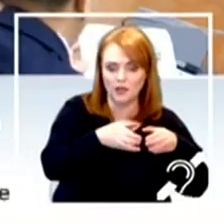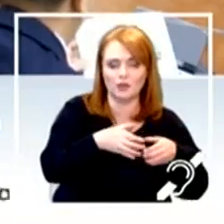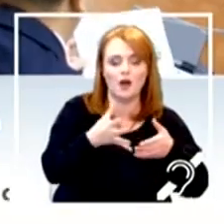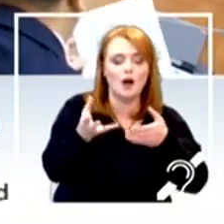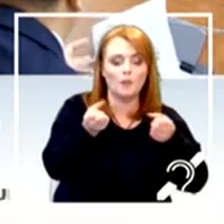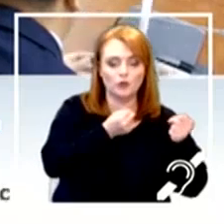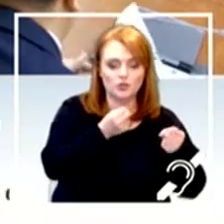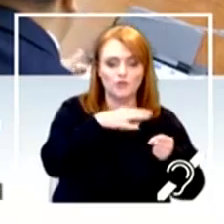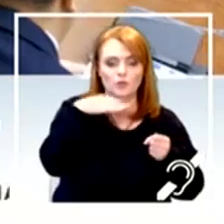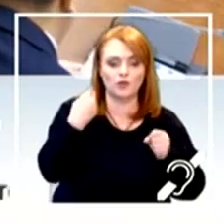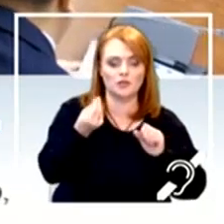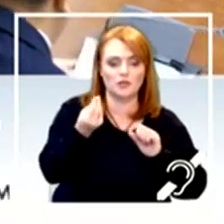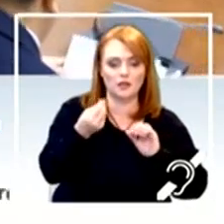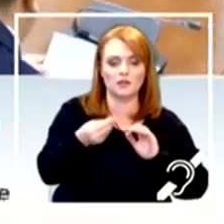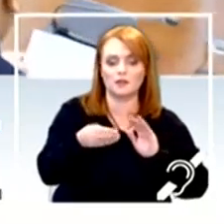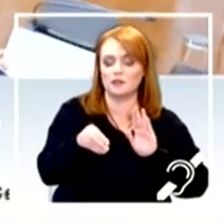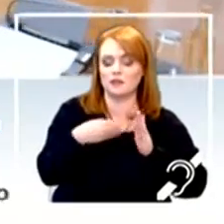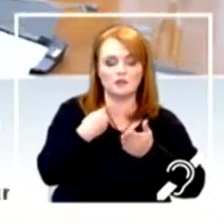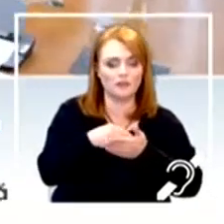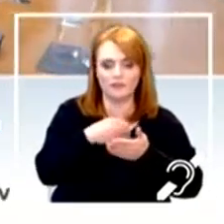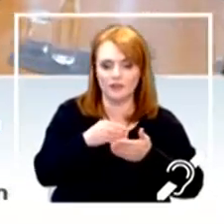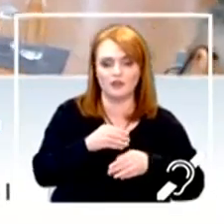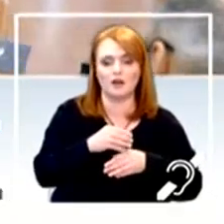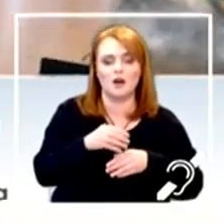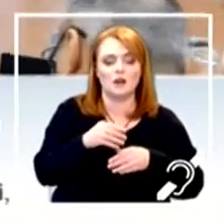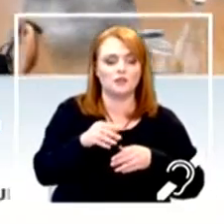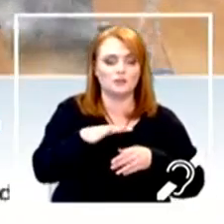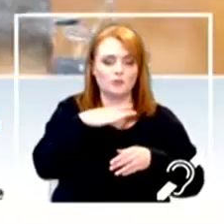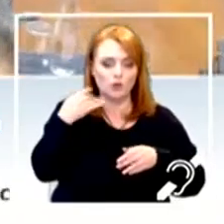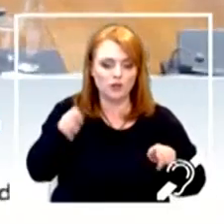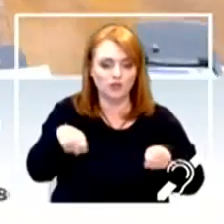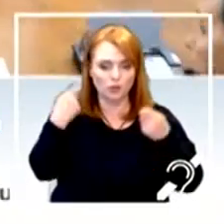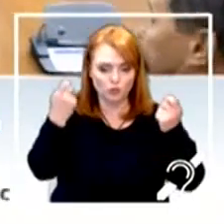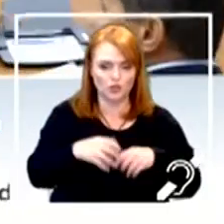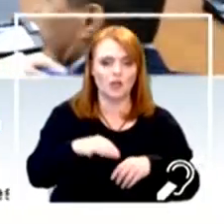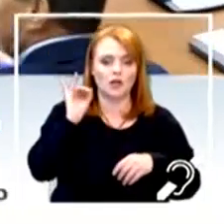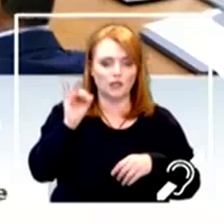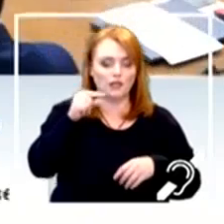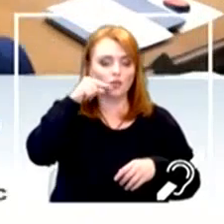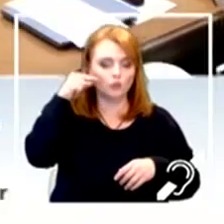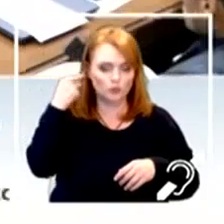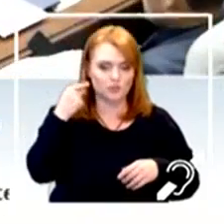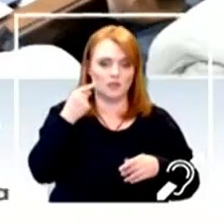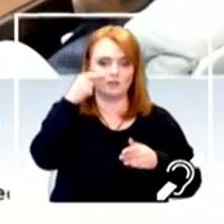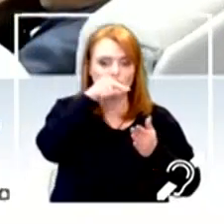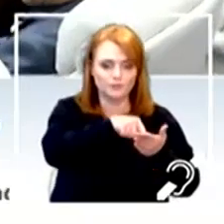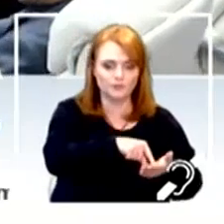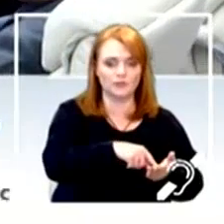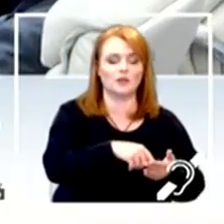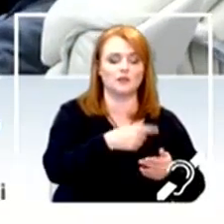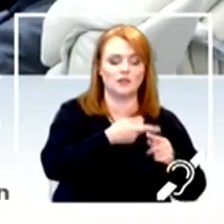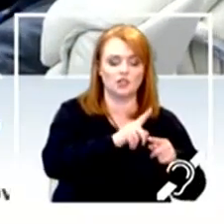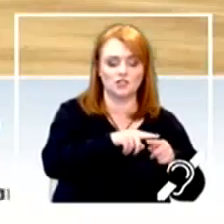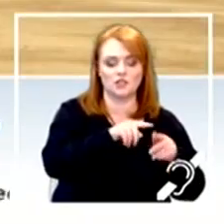finanțarea tenebră a campaniei electorale a formațiunii afiliată lui Ilan Șor și implicarea Federației Ruse în alegerile din